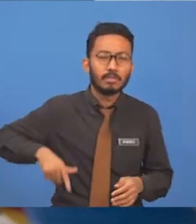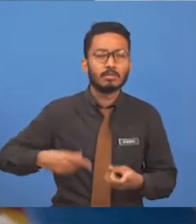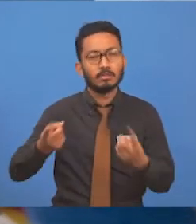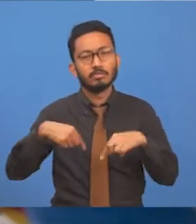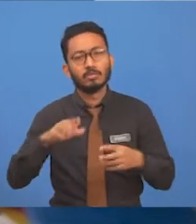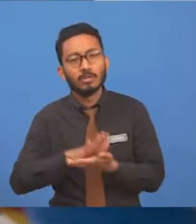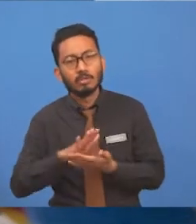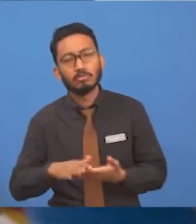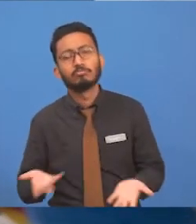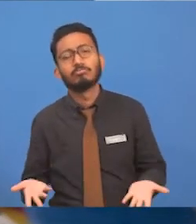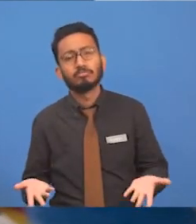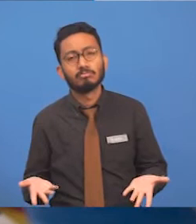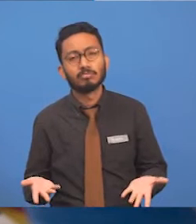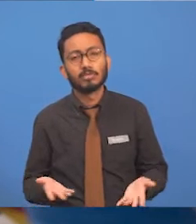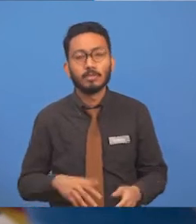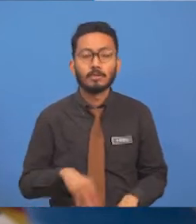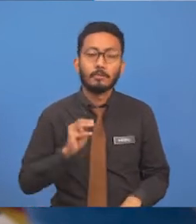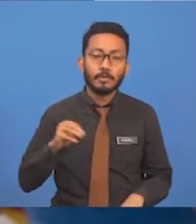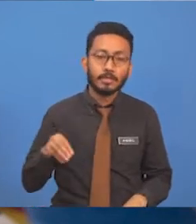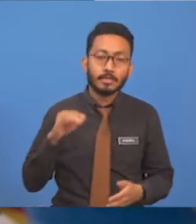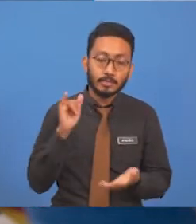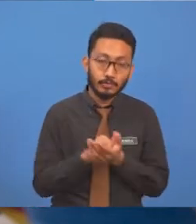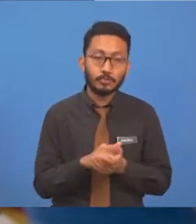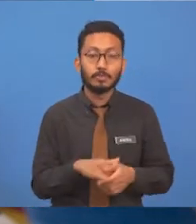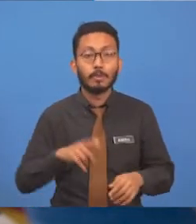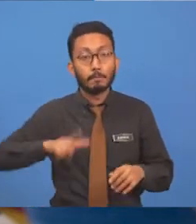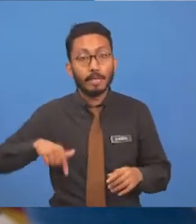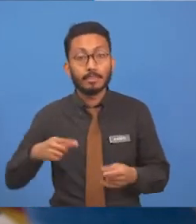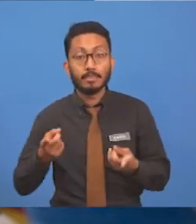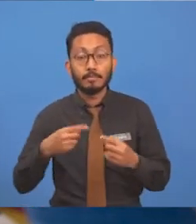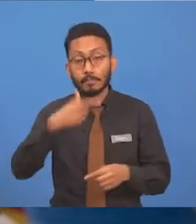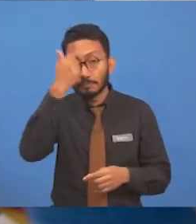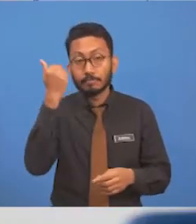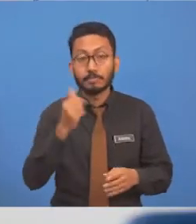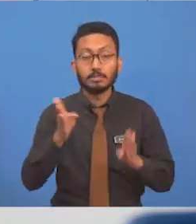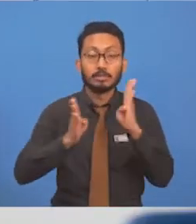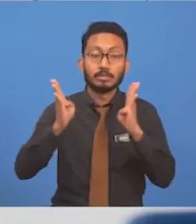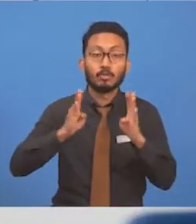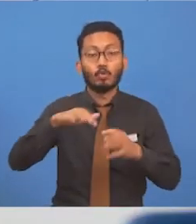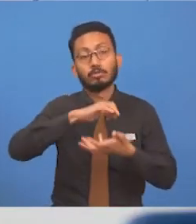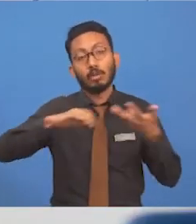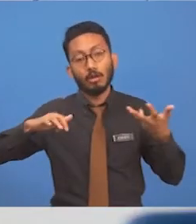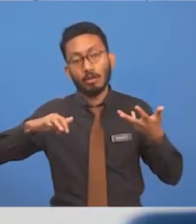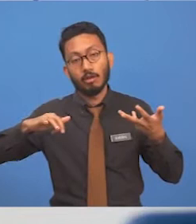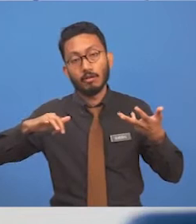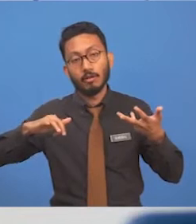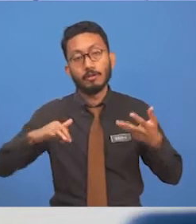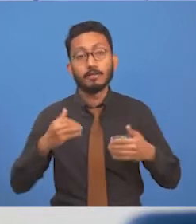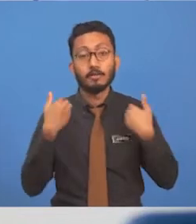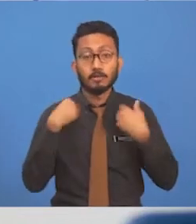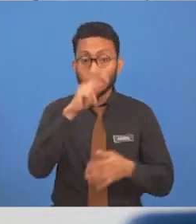ya Muri itu lambat datang kesekolah karena base colanya Rossa Adakah murai itu